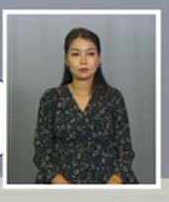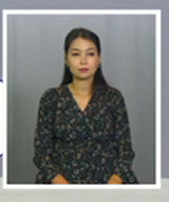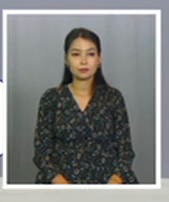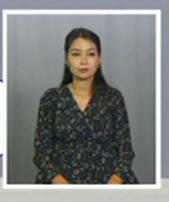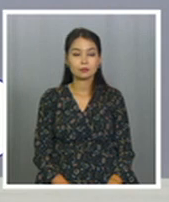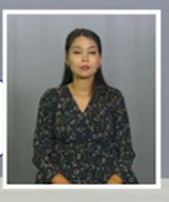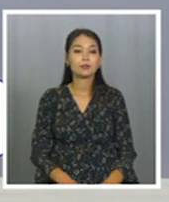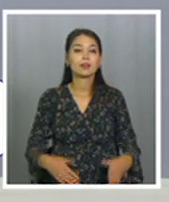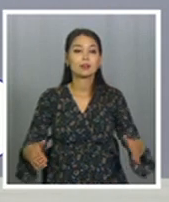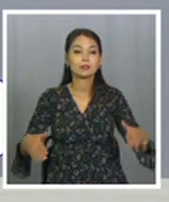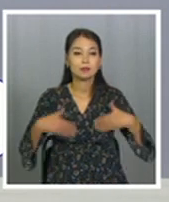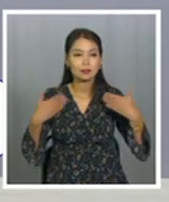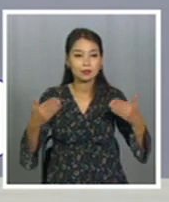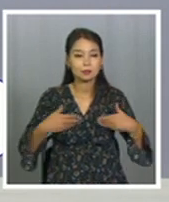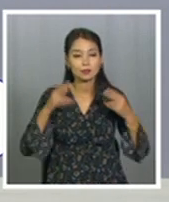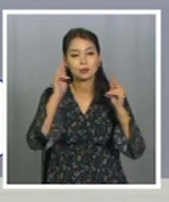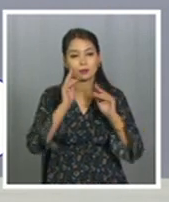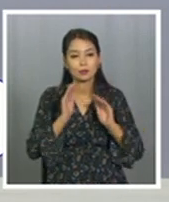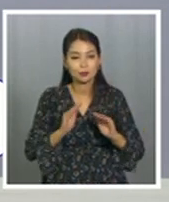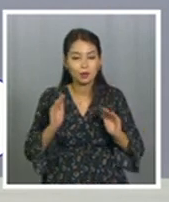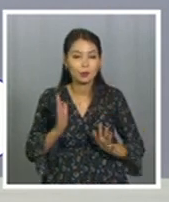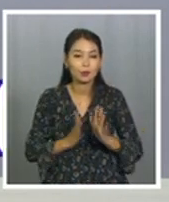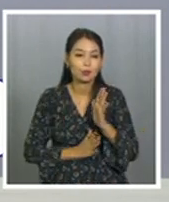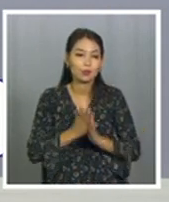Сәлеметсіздер ме, оқушылар? Өсіндіктер әлемі үшін